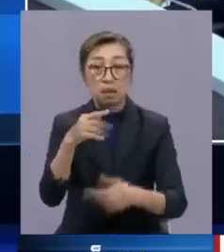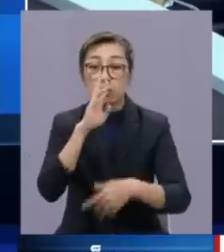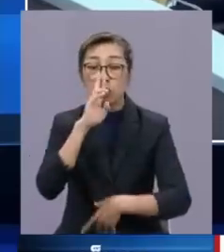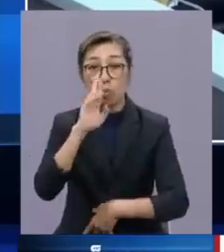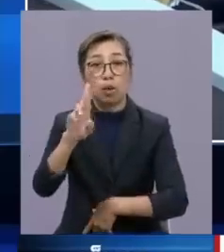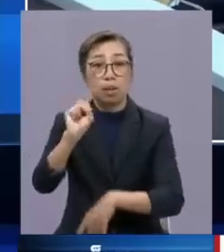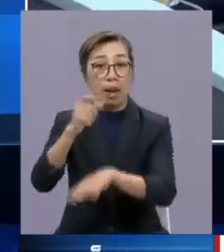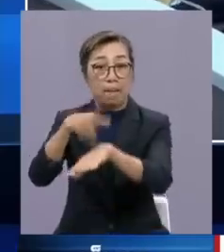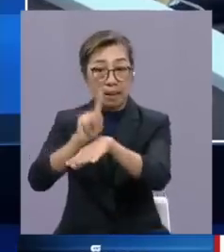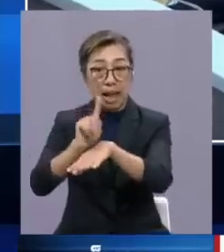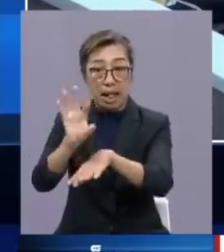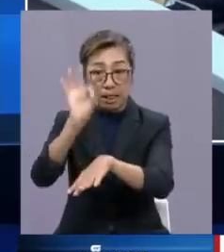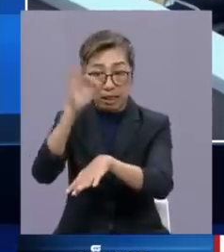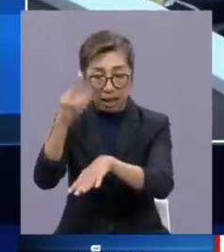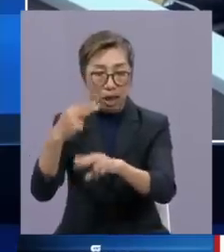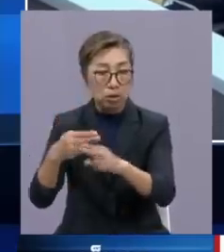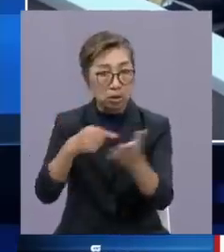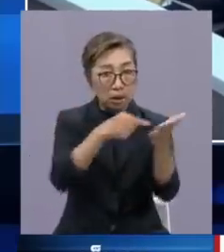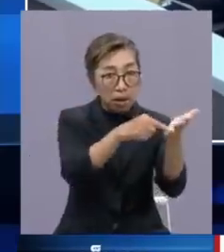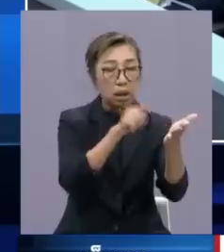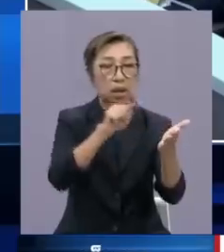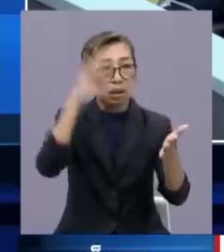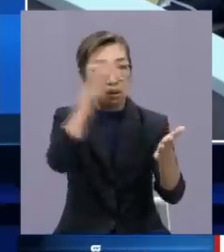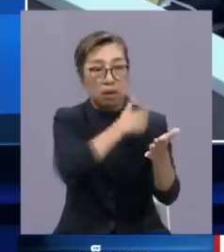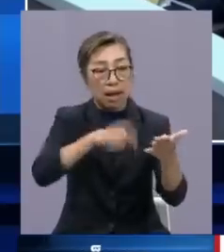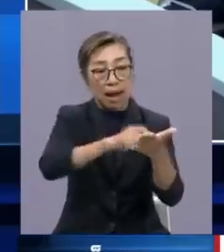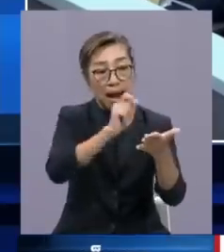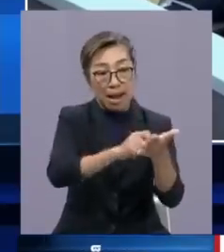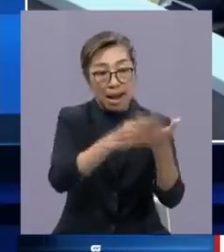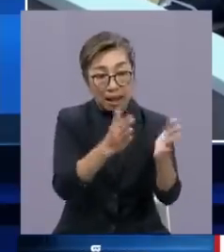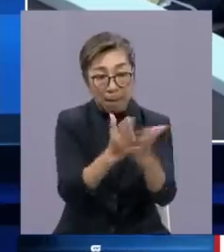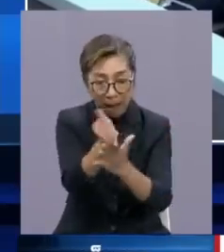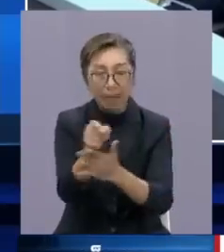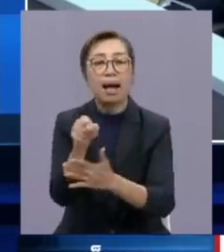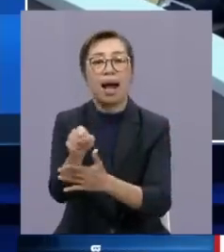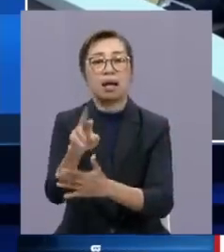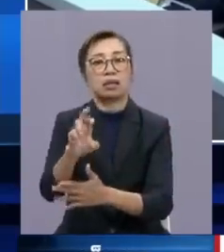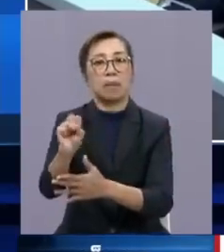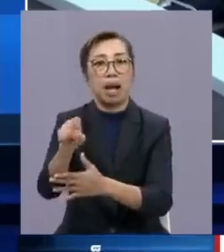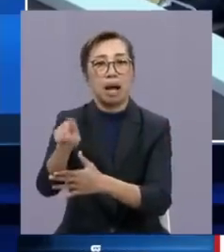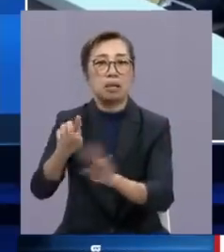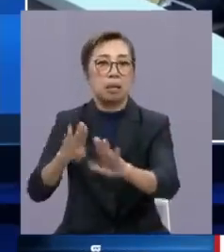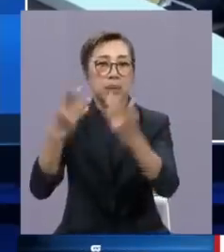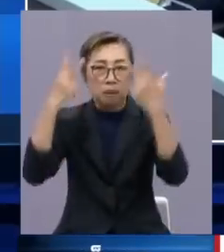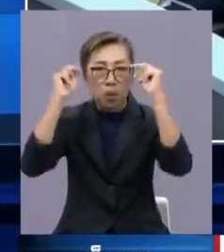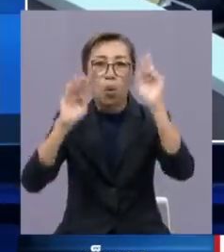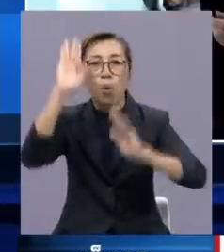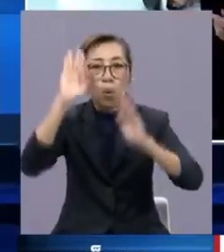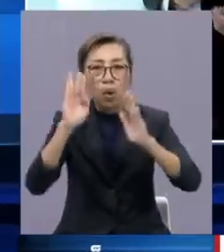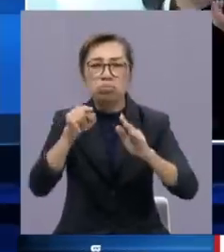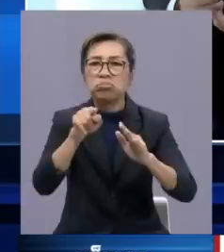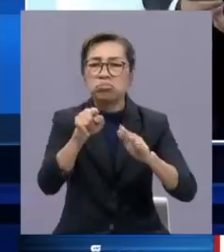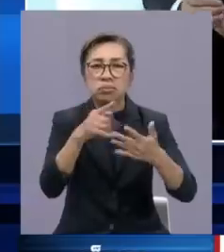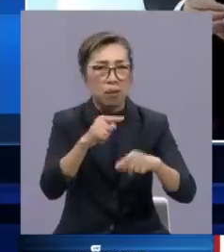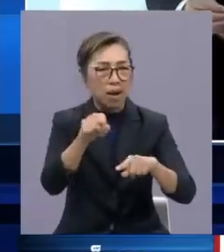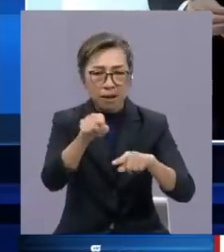จะตกลงวันในการเลือกนายกเมื่อไหร่ก็แล้วแต่ซึ่งก็ไม่มีกรอบระยะเวลากำหนดไว้อีกว่าต้องดำเนินการในกี่วัน